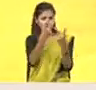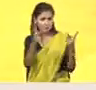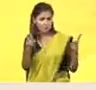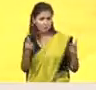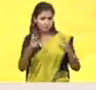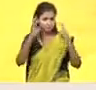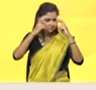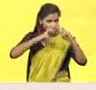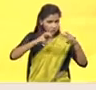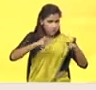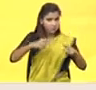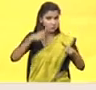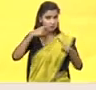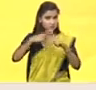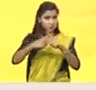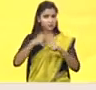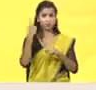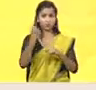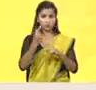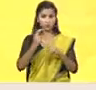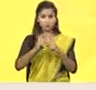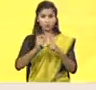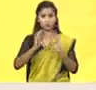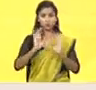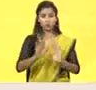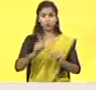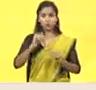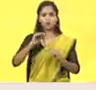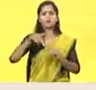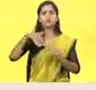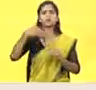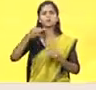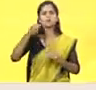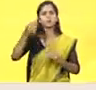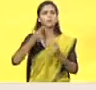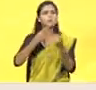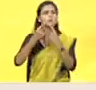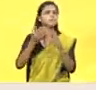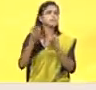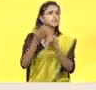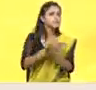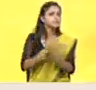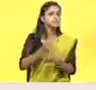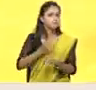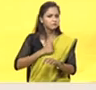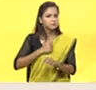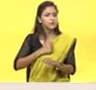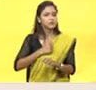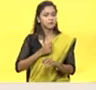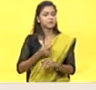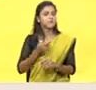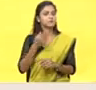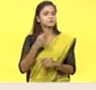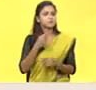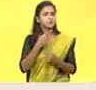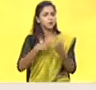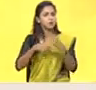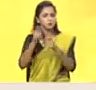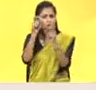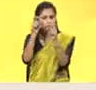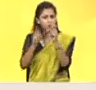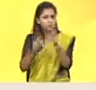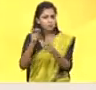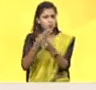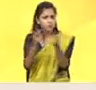रिसर्च और प्रयोग हो रहे हैं। आगे की बात करने से पहले मैं आपके लिए एक छोटी